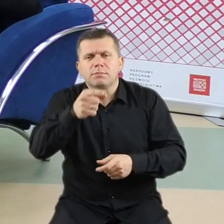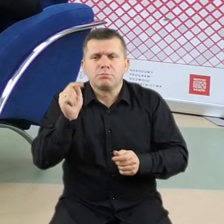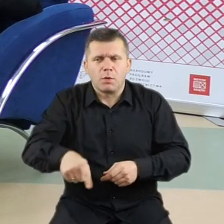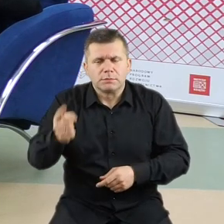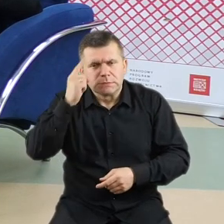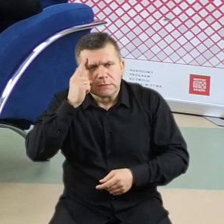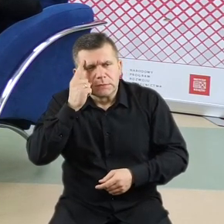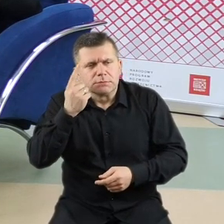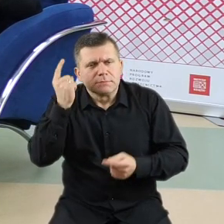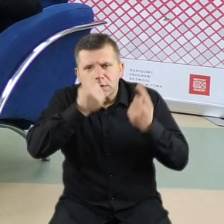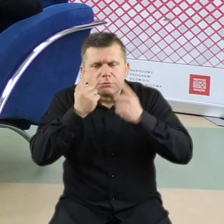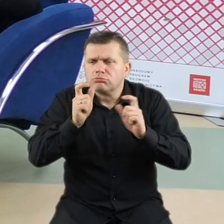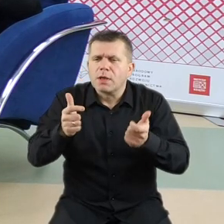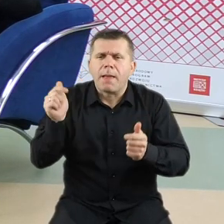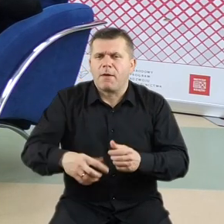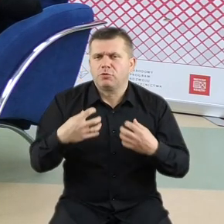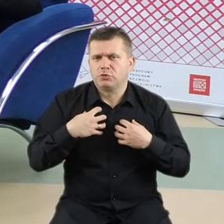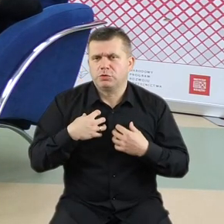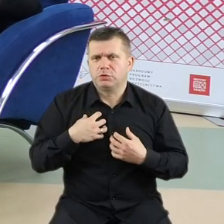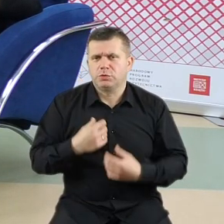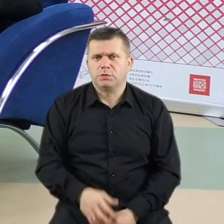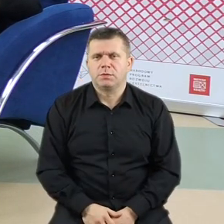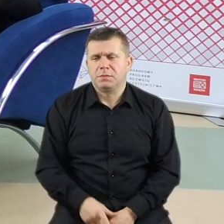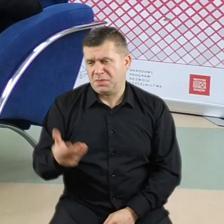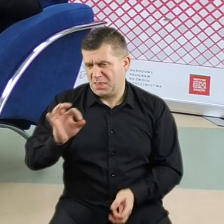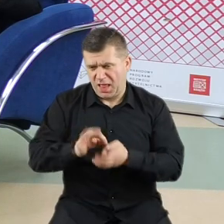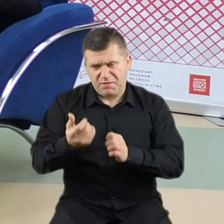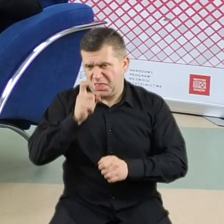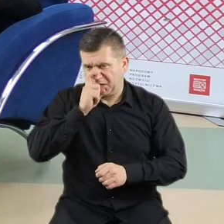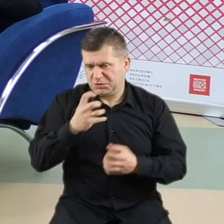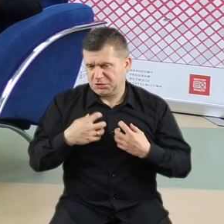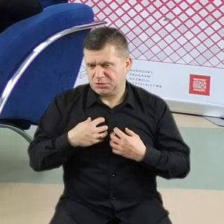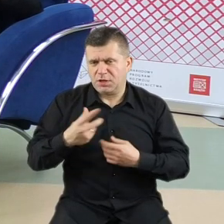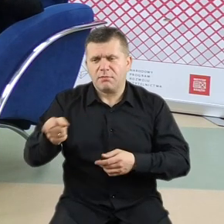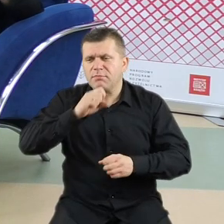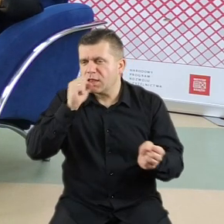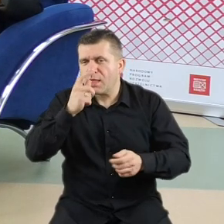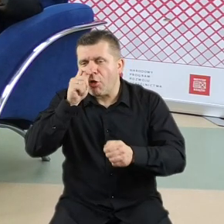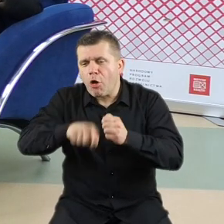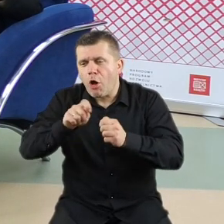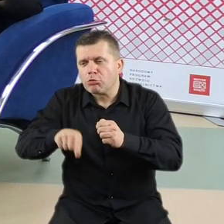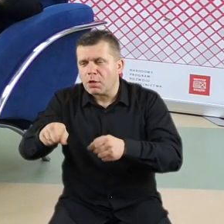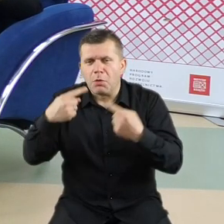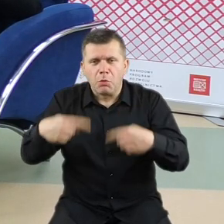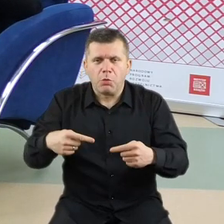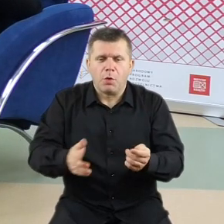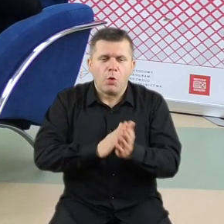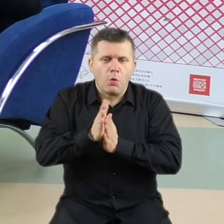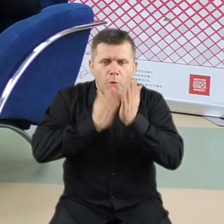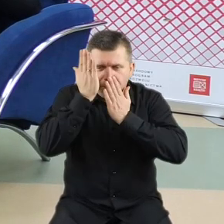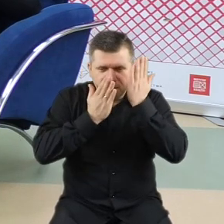jak powinni żyć. I nawet im się źle nie powodziło, bo nikt ich nie kontrolował, nie było mycia, nie